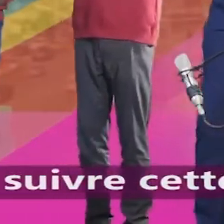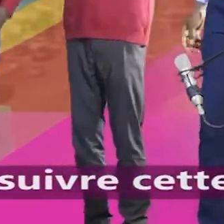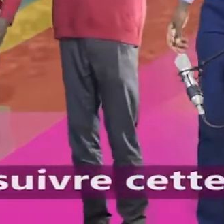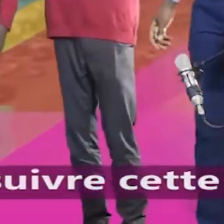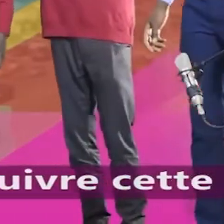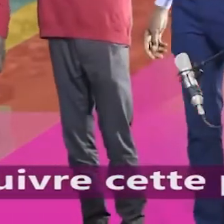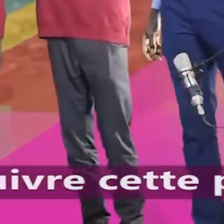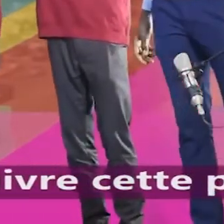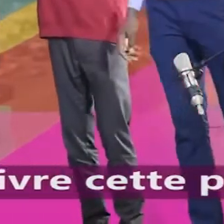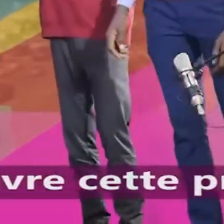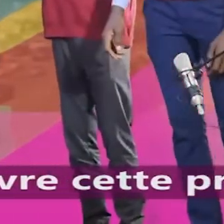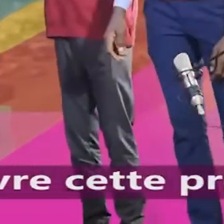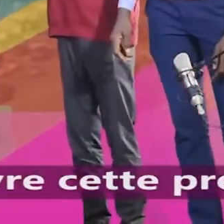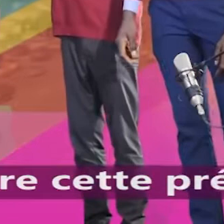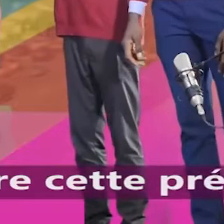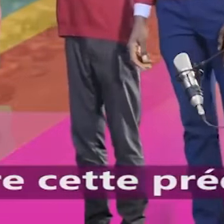Hila